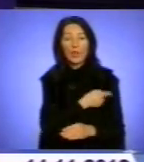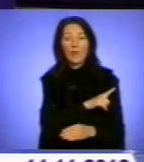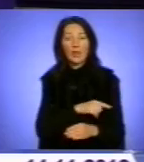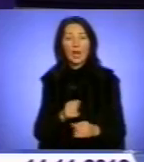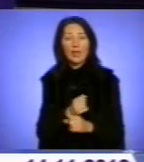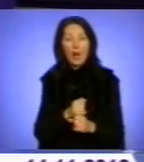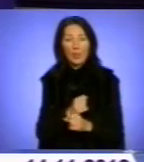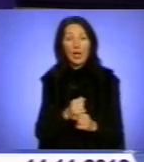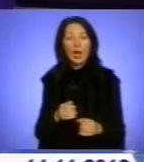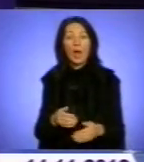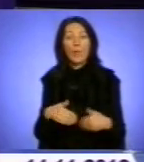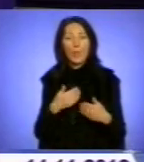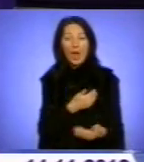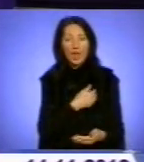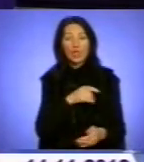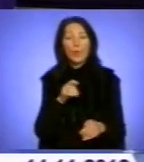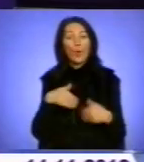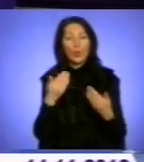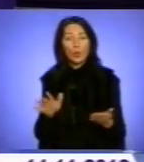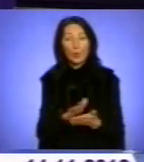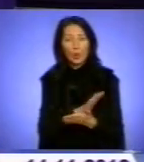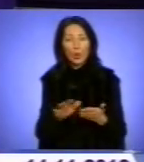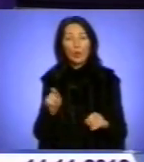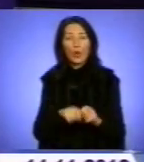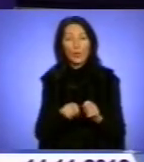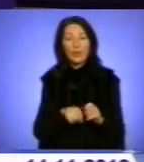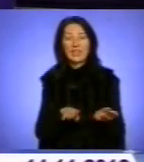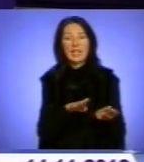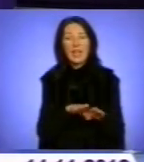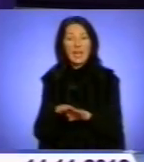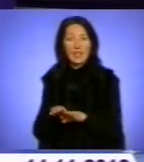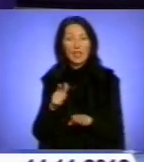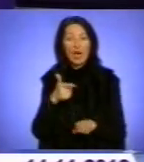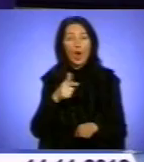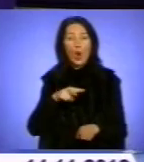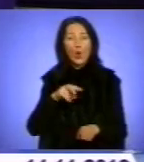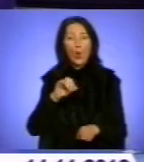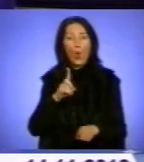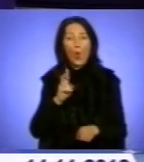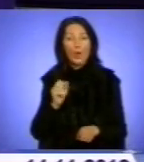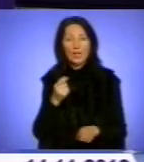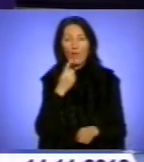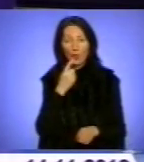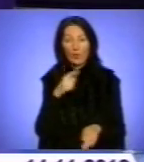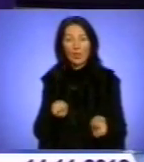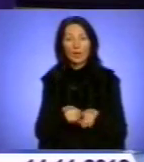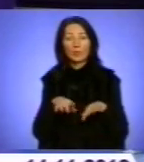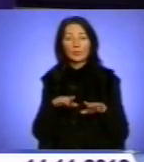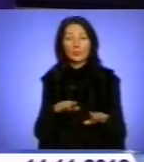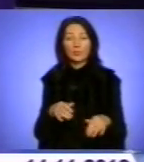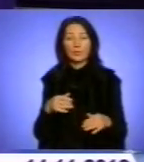бажаючим пропонують безкоштовно перевірити рівень глюкози в крові. Таку акцію медики приурочили до Всесвітнього дня